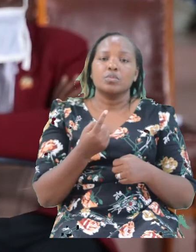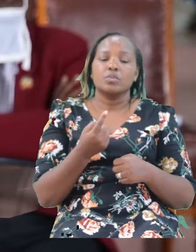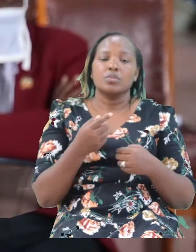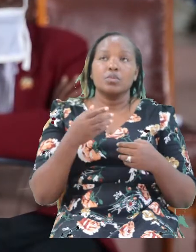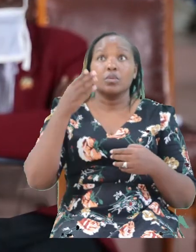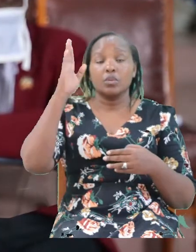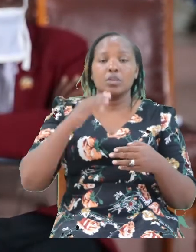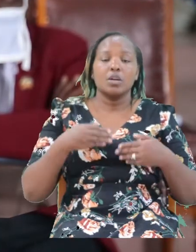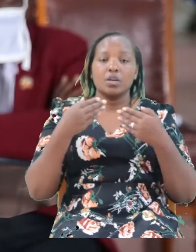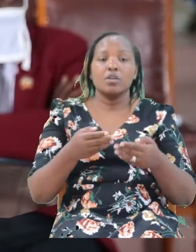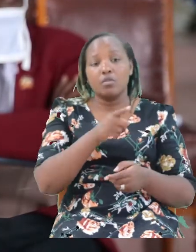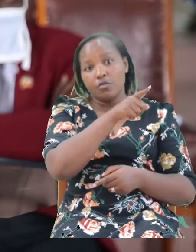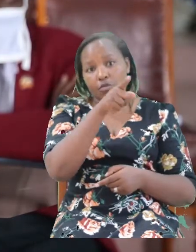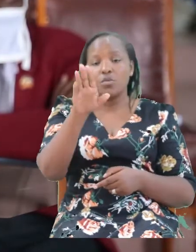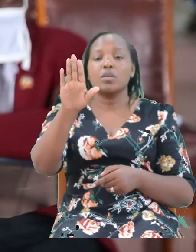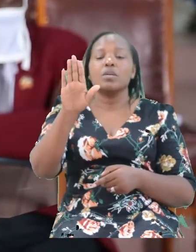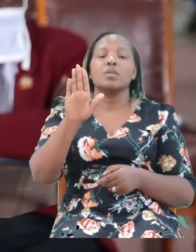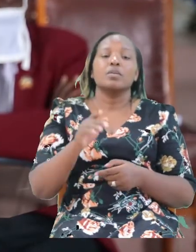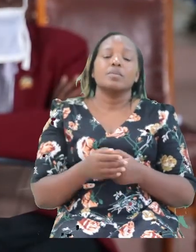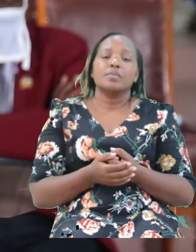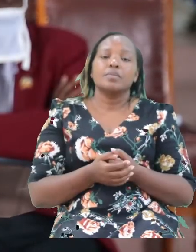upewe yako.